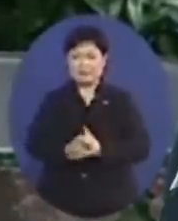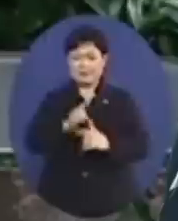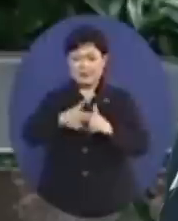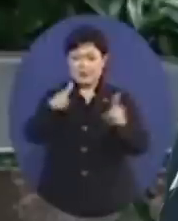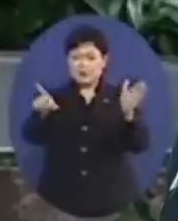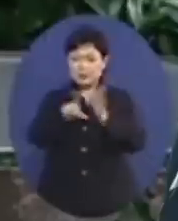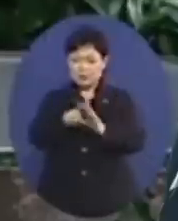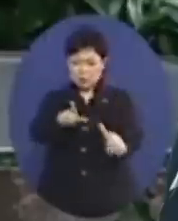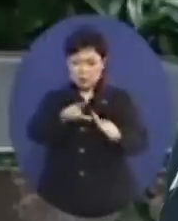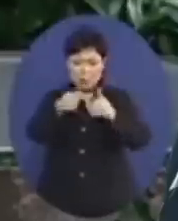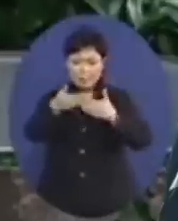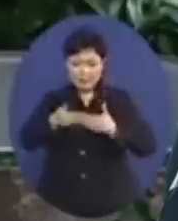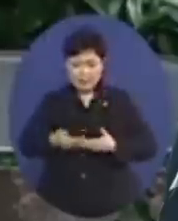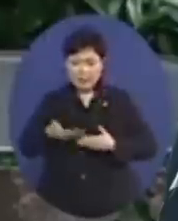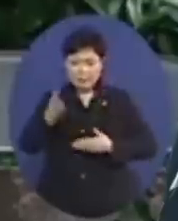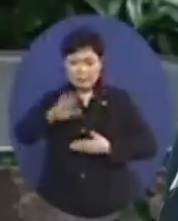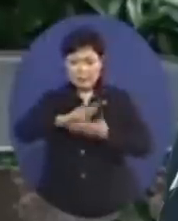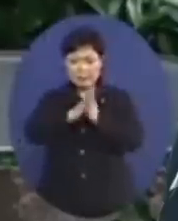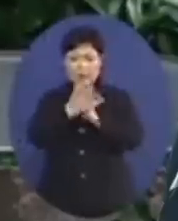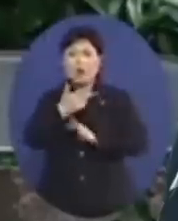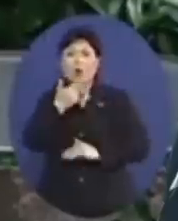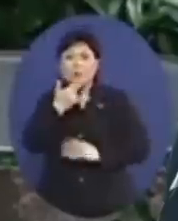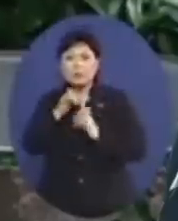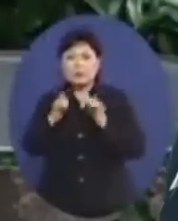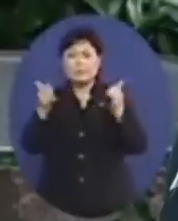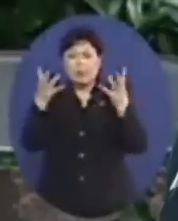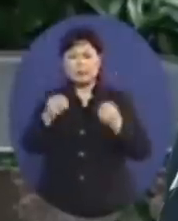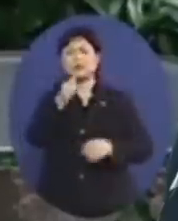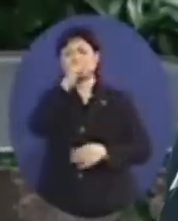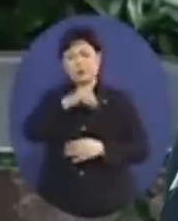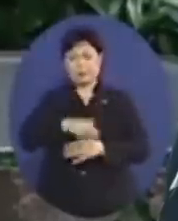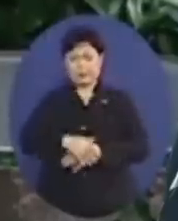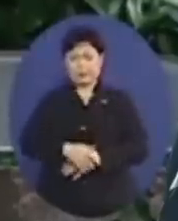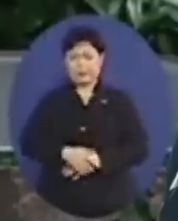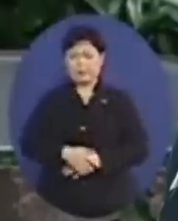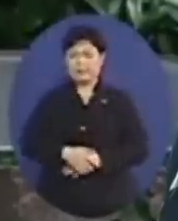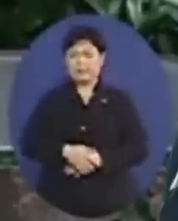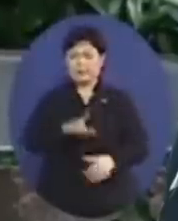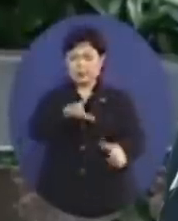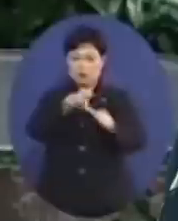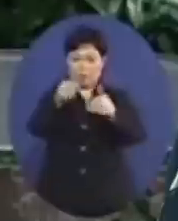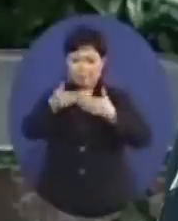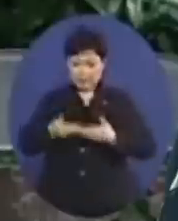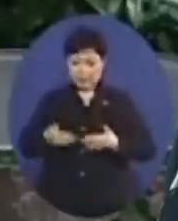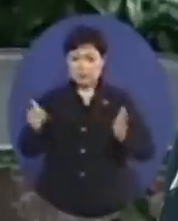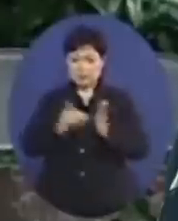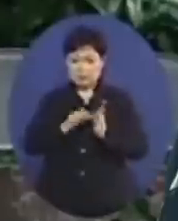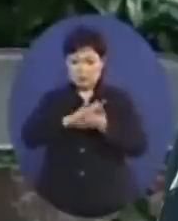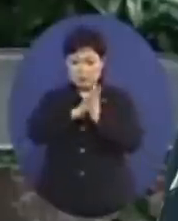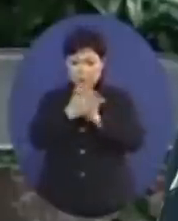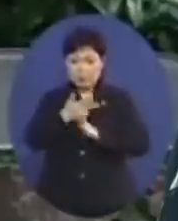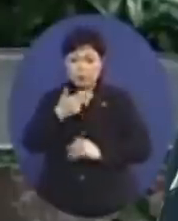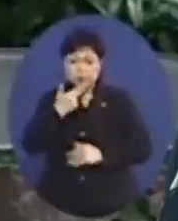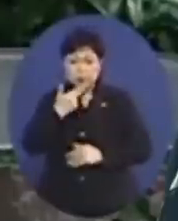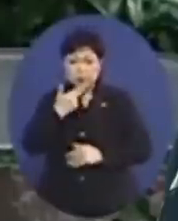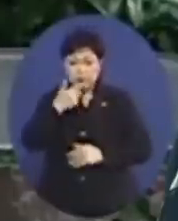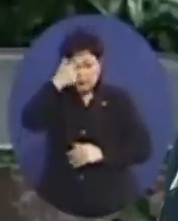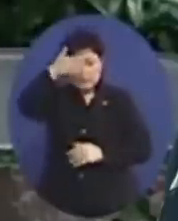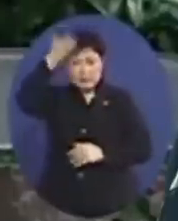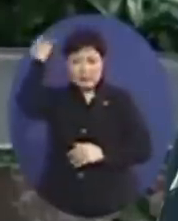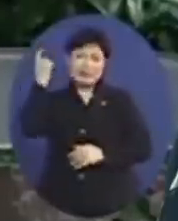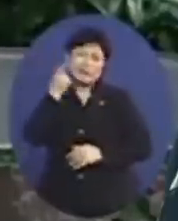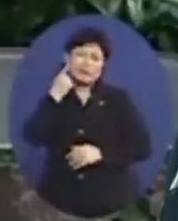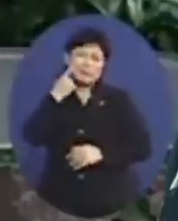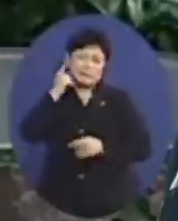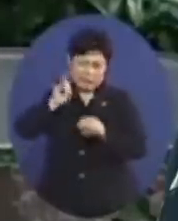예수를 믿고 구원은 받았다고 하면서 변화를 받지 않은 사람이 많습니다. 구원은 받았는데 변화를 안 받아요. 옛날 거짓말 그대로